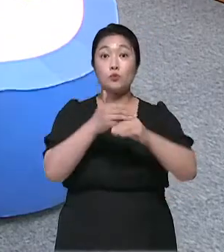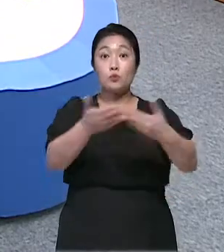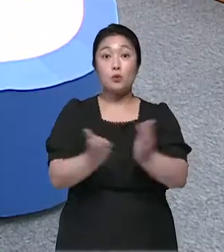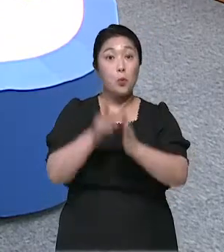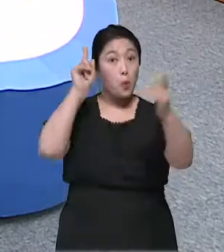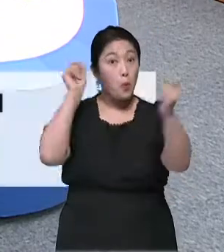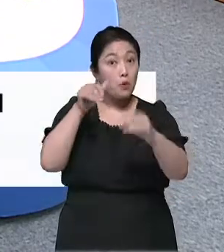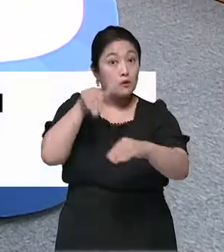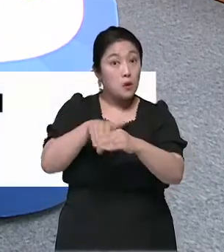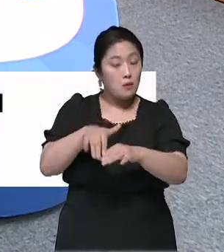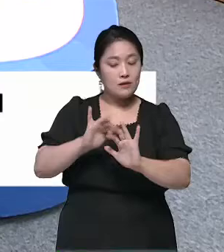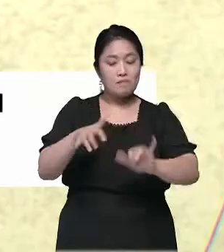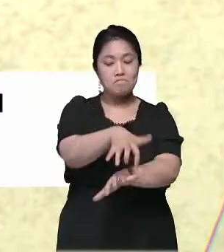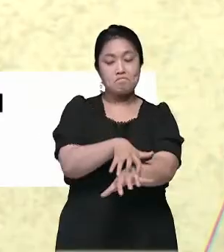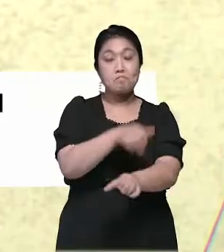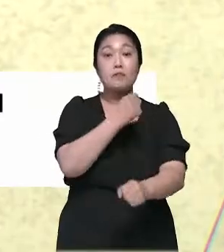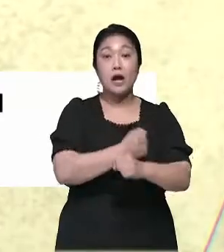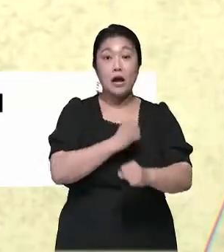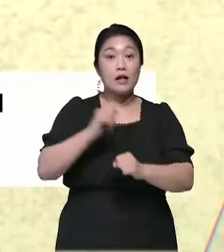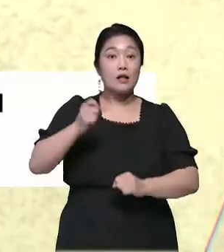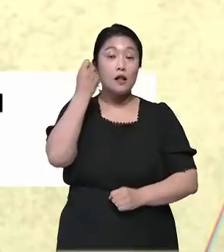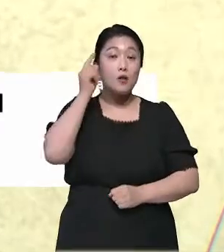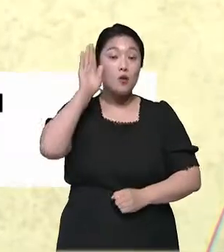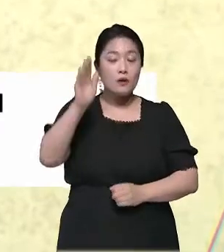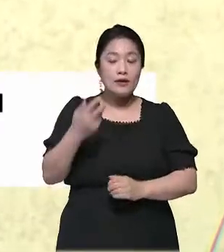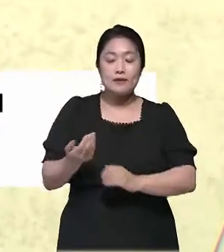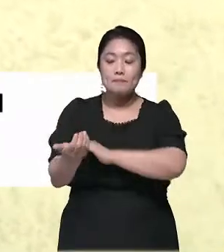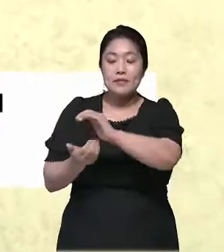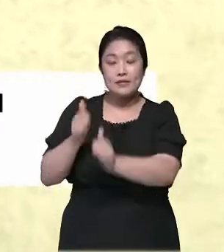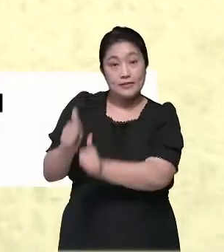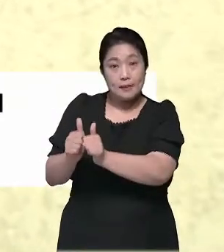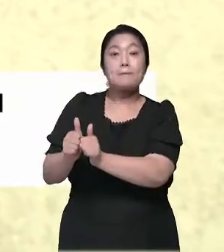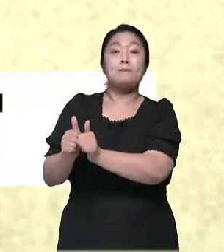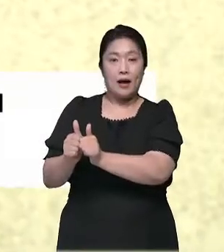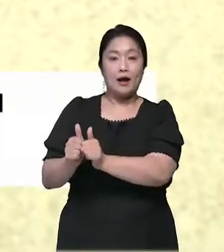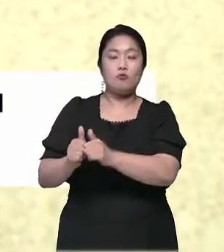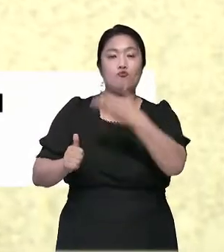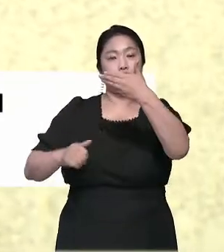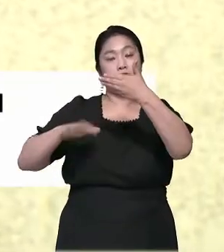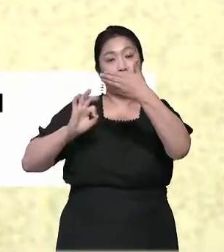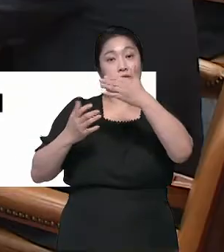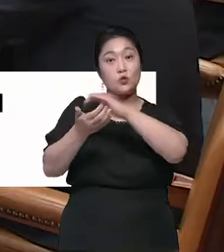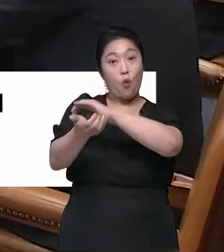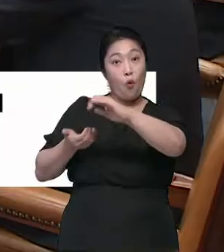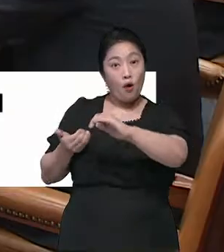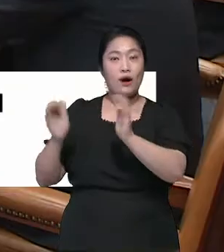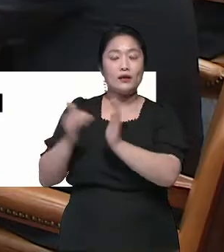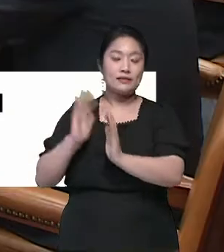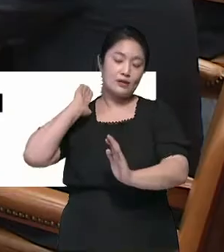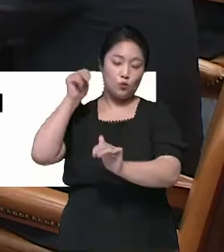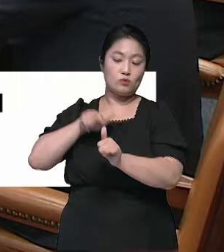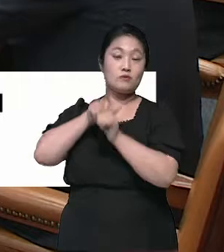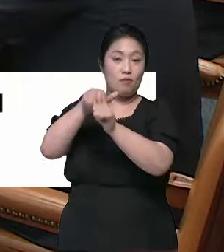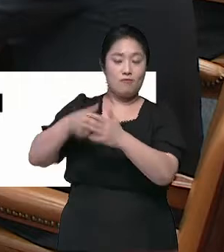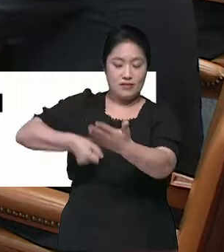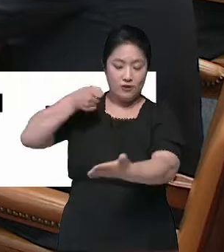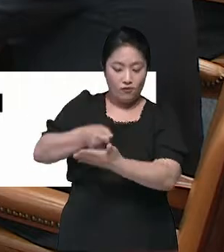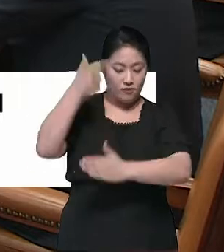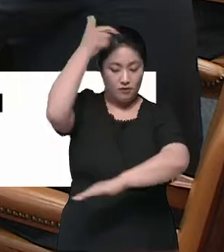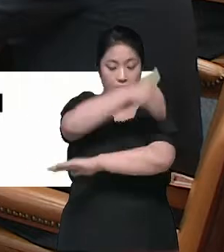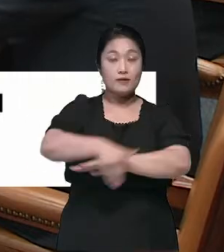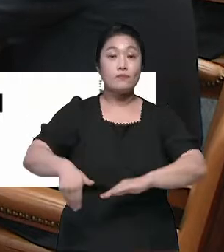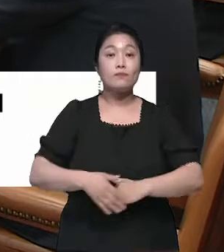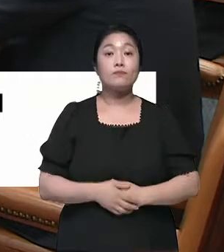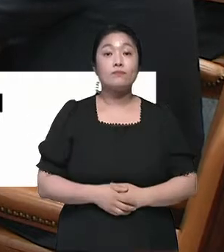민주당은 조만간 선거인단을 모집하고 다음 달 예비 경선을 거쳐 9월 10일 전까지 대선 후보를 결정하게